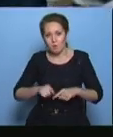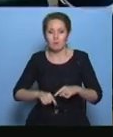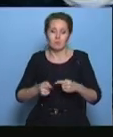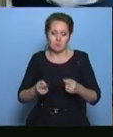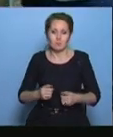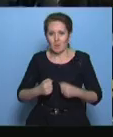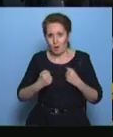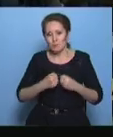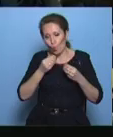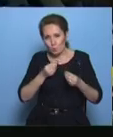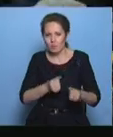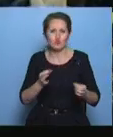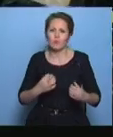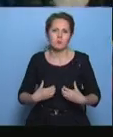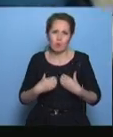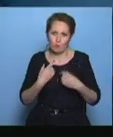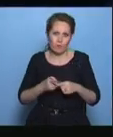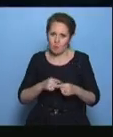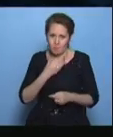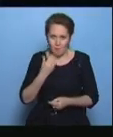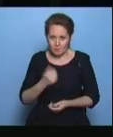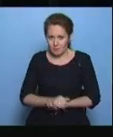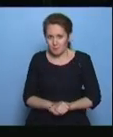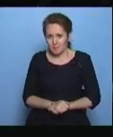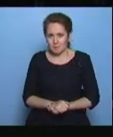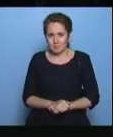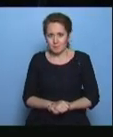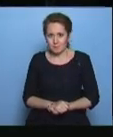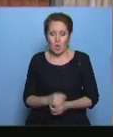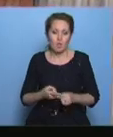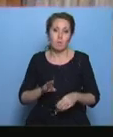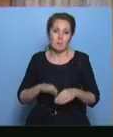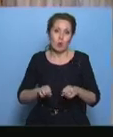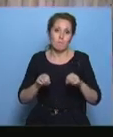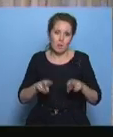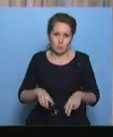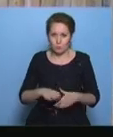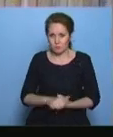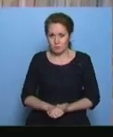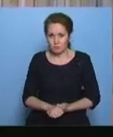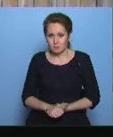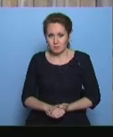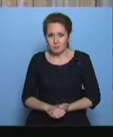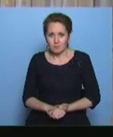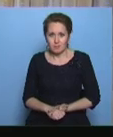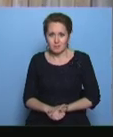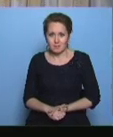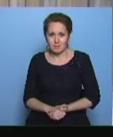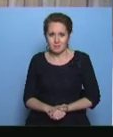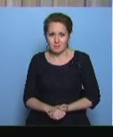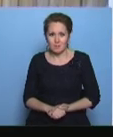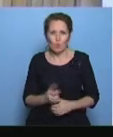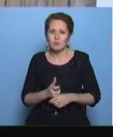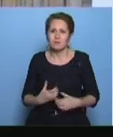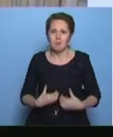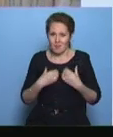доктора. Ничего страшного в этом нет. Это безопасно. Выдавай, выдавай, выдавай. Не так уж